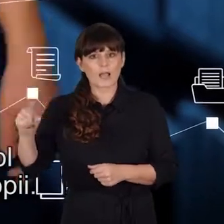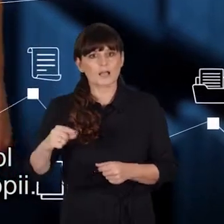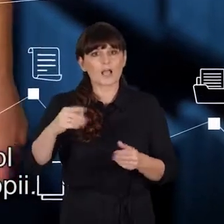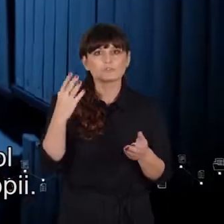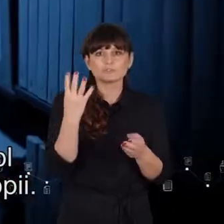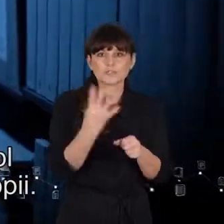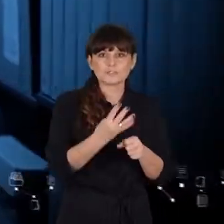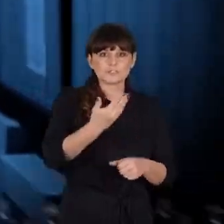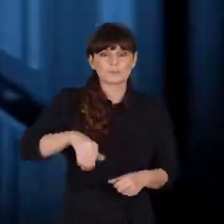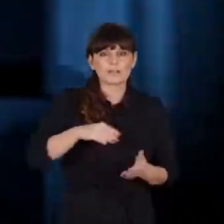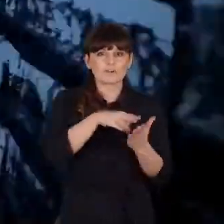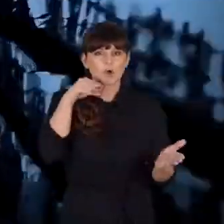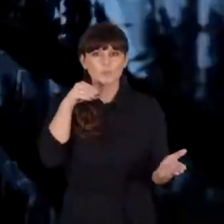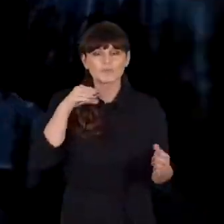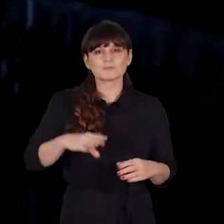40 milionów kopii.